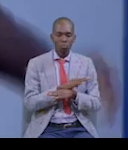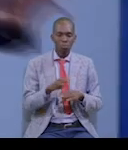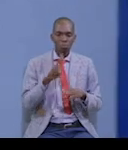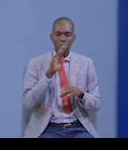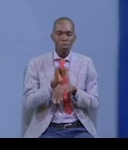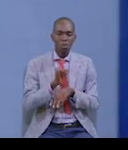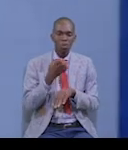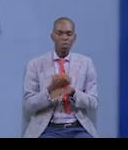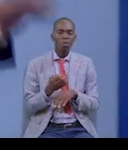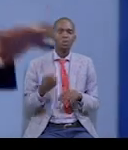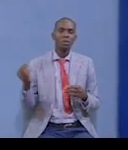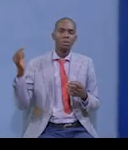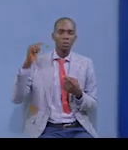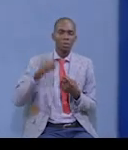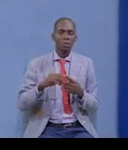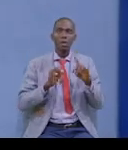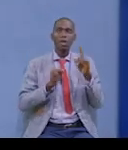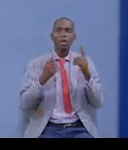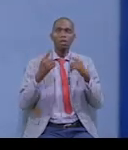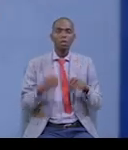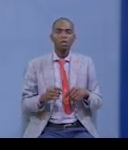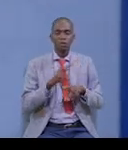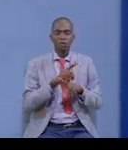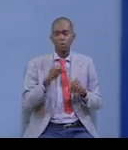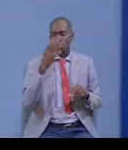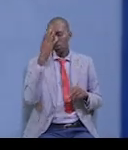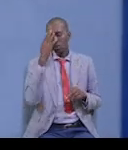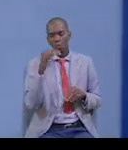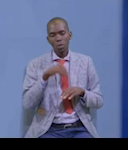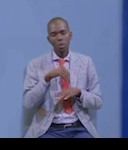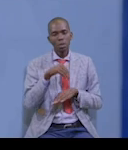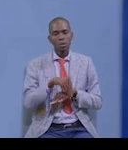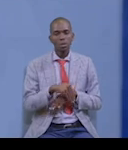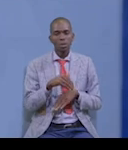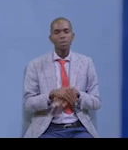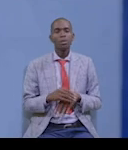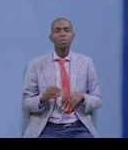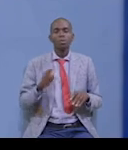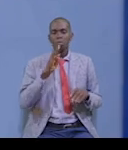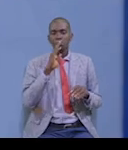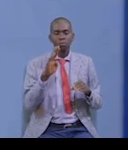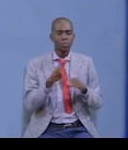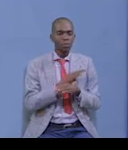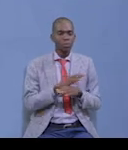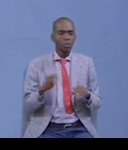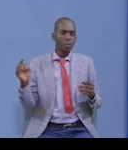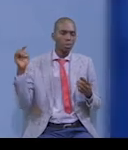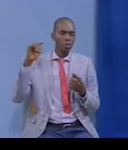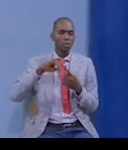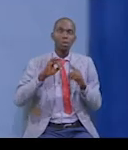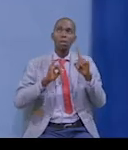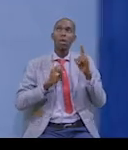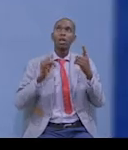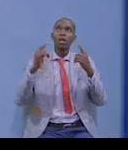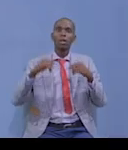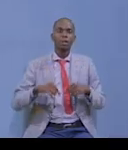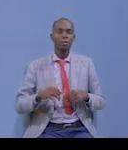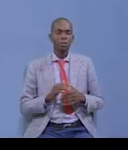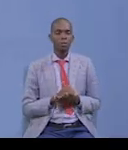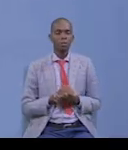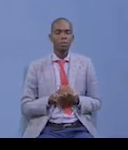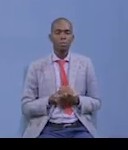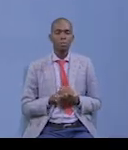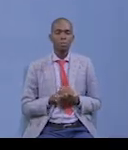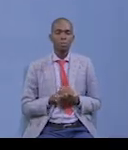రాకూడదు. No sleeping day and night, occupy till I come. నేను వచ్చే వరకు కూడా రాత్రి పగలు నిద్రపోయే విధానం మీలో